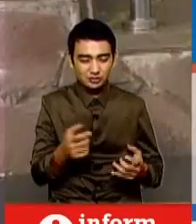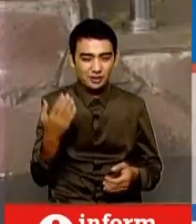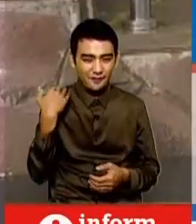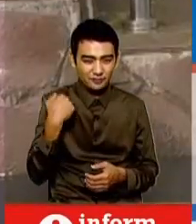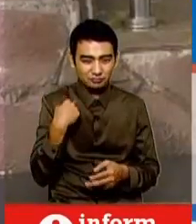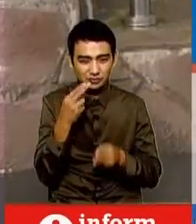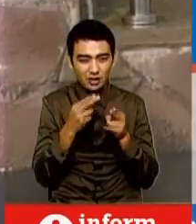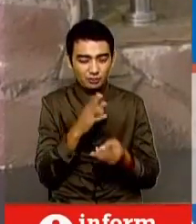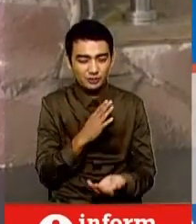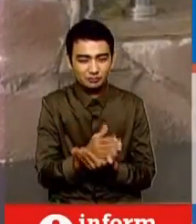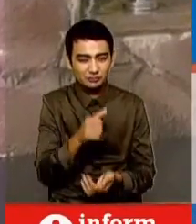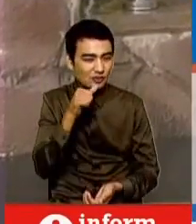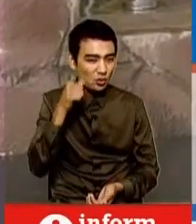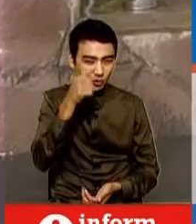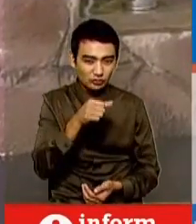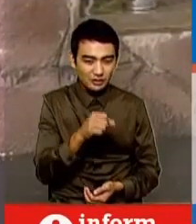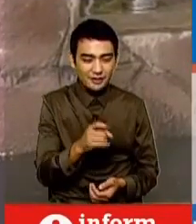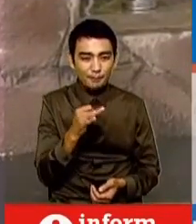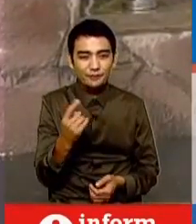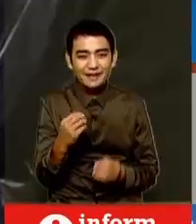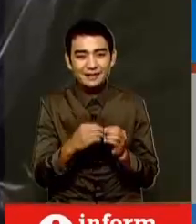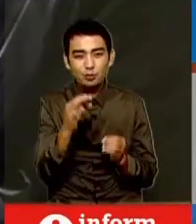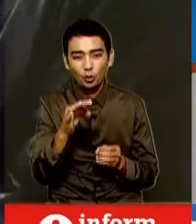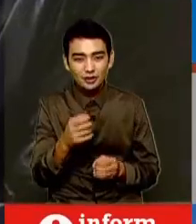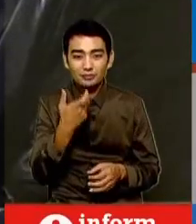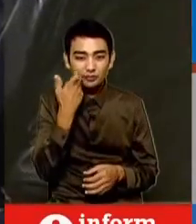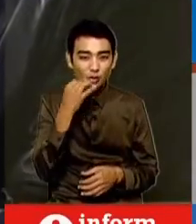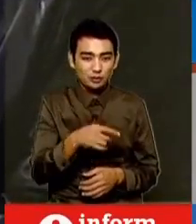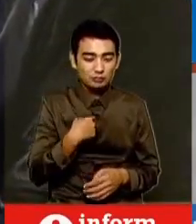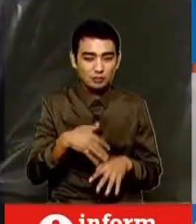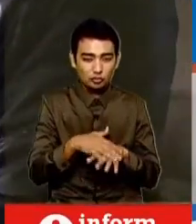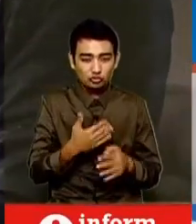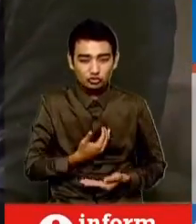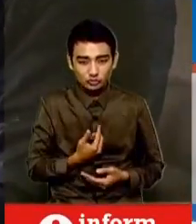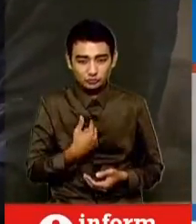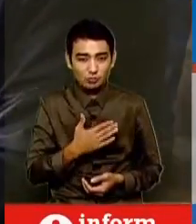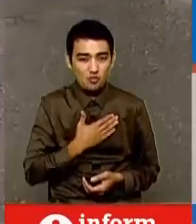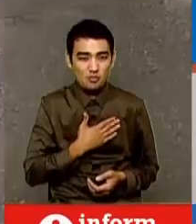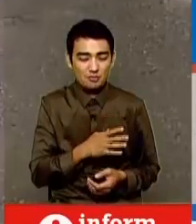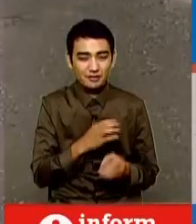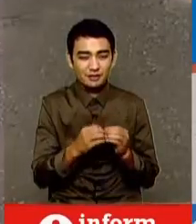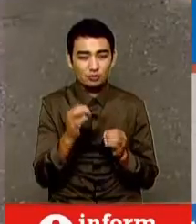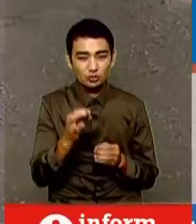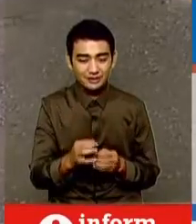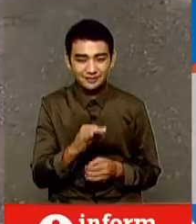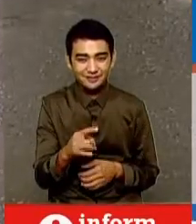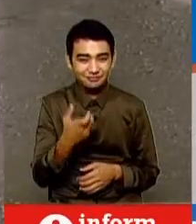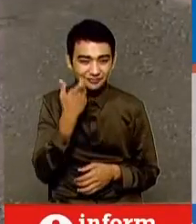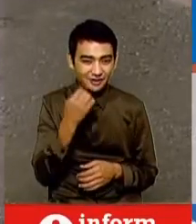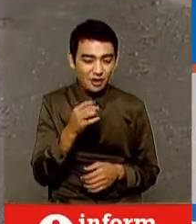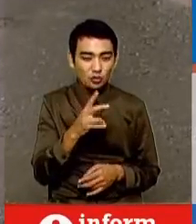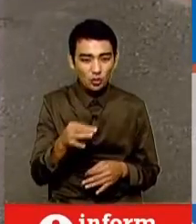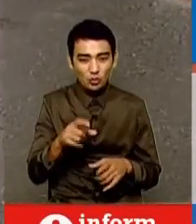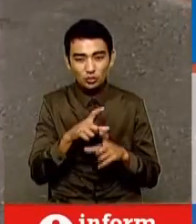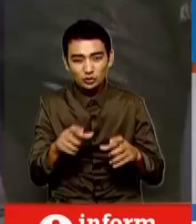келеді. Алғашқы келісім бойынша табыстың 10% тұрғындарға тиесілі екен. Алайда жиналған жұрттың айтуынша, серіктестік